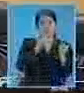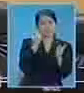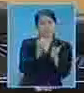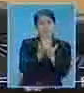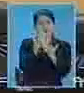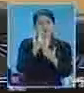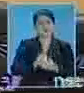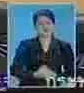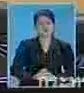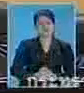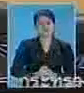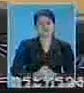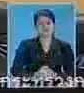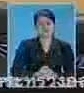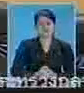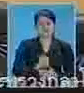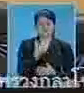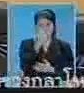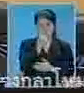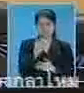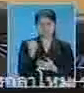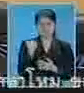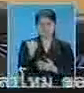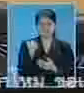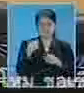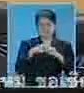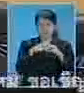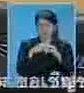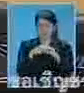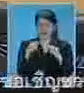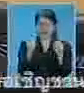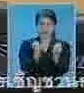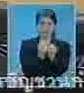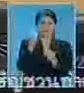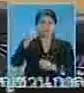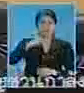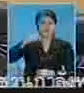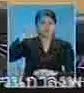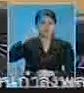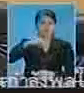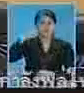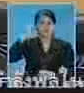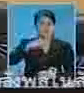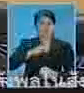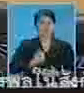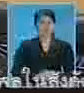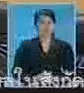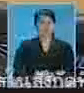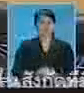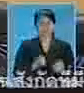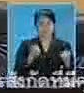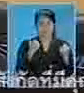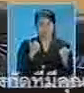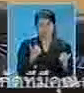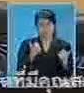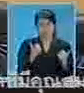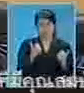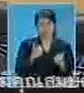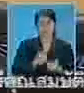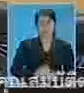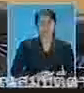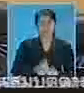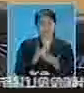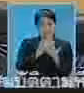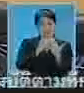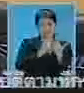ก็เป็นประเด็นที่ได้รับการร้องเรียนมาโดยตลอดนะครับในหลายยุคหลายสมัยแล้วก็ต้องยอมรับว่าในช่วงที่ผ่านมาเนี่ยสล